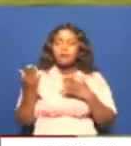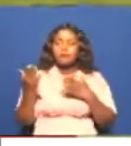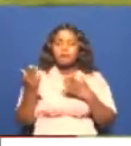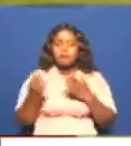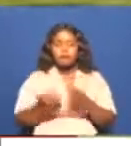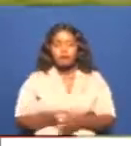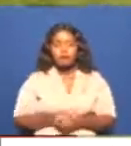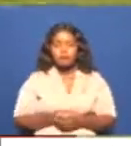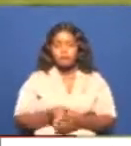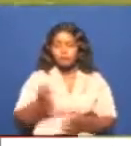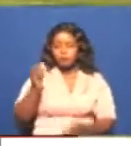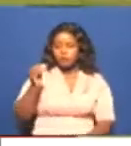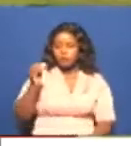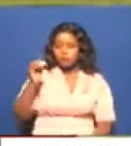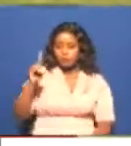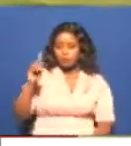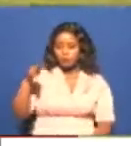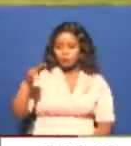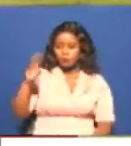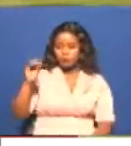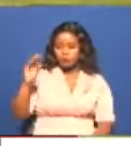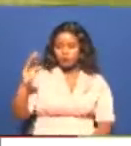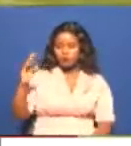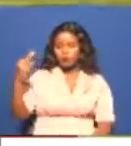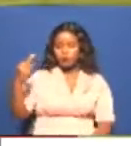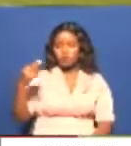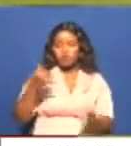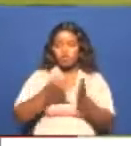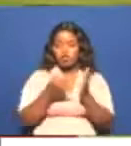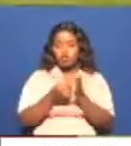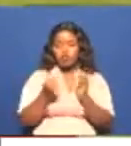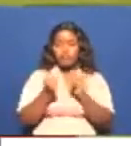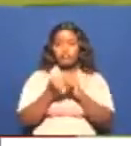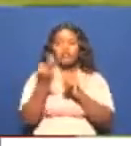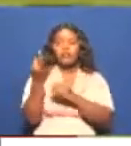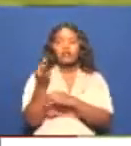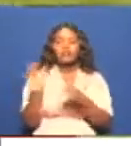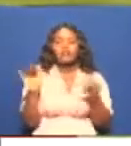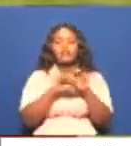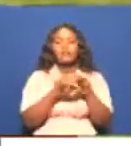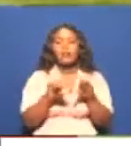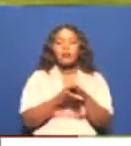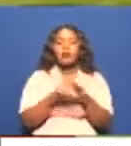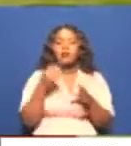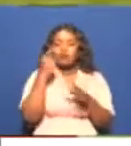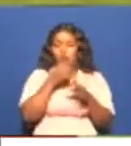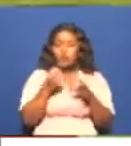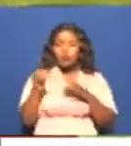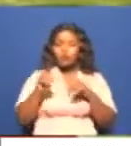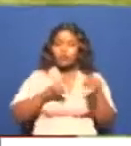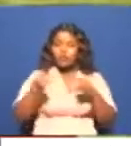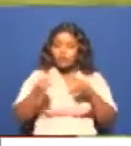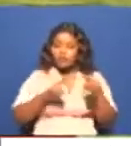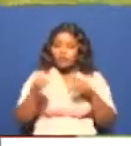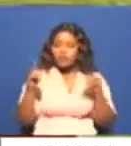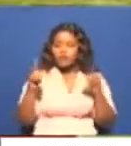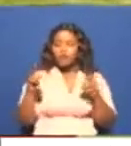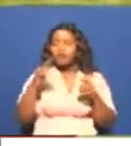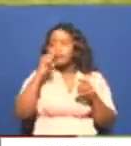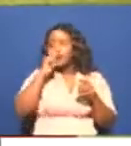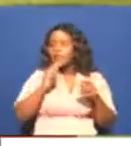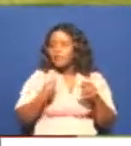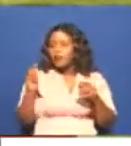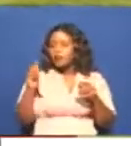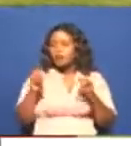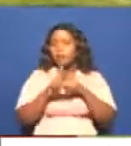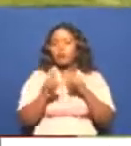Oluoch ni miongoni mwa wachezaji 13 waliojumuishwa kwenye kikosi cha Shujaa kitakachosafiri nchini Hispania, huku Vincent Onyala akirejea baada ya